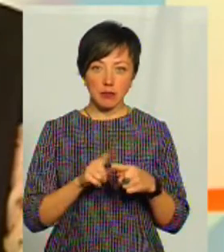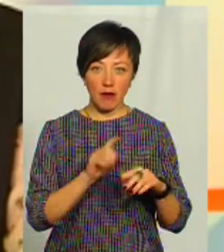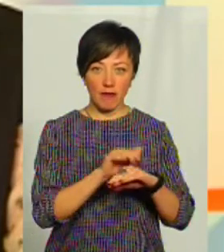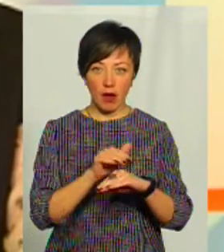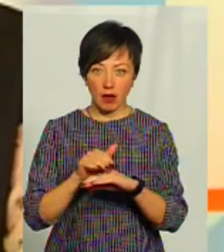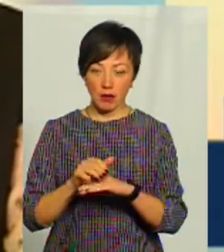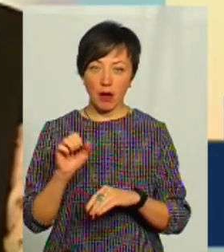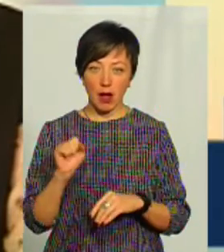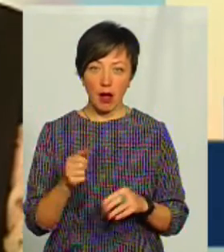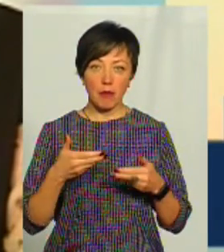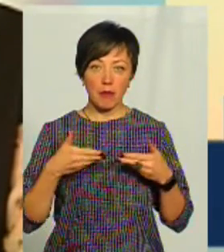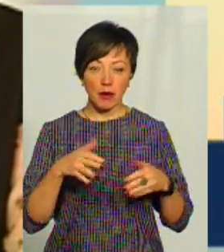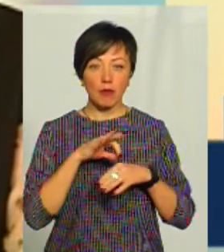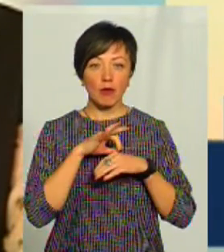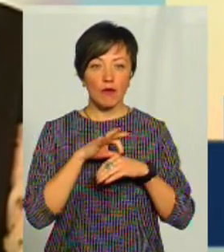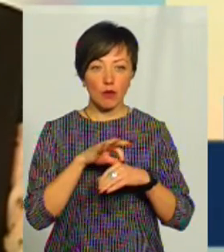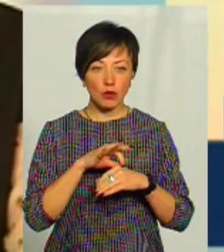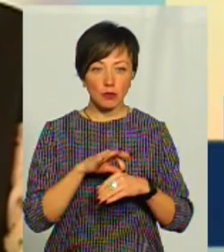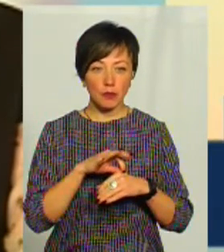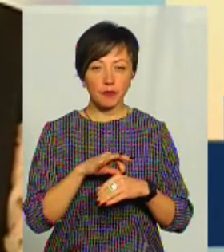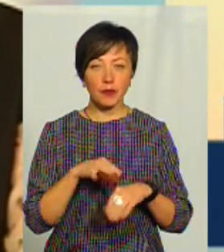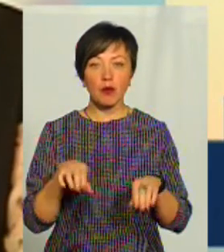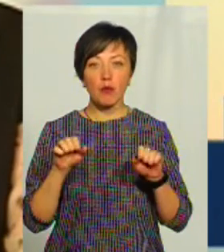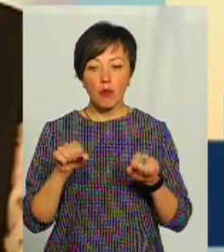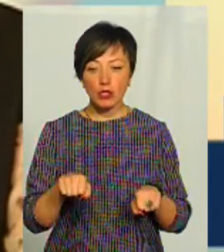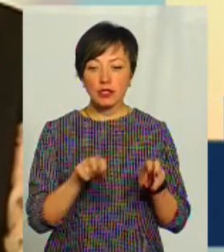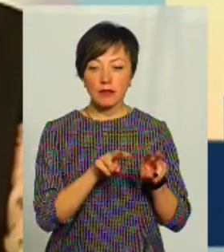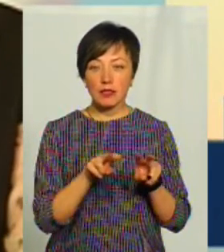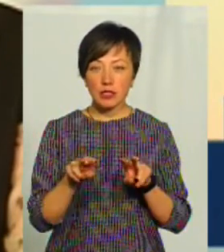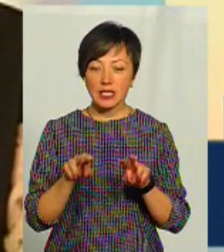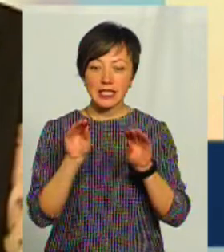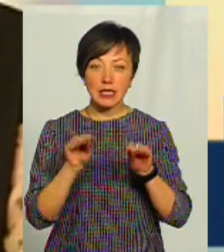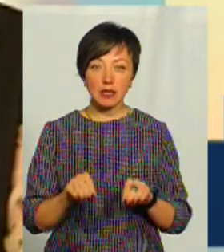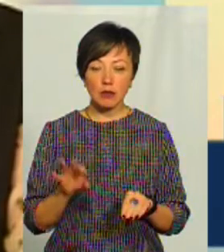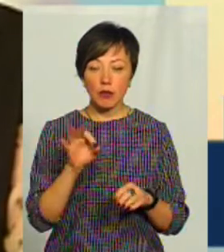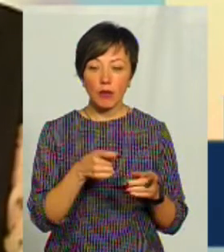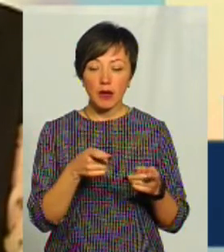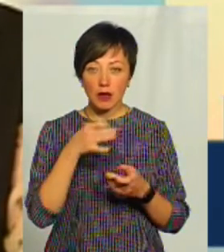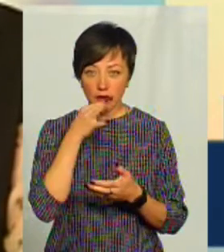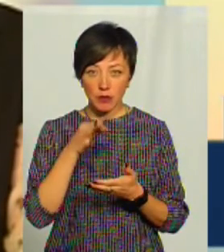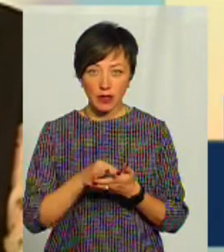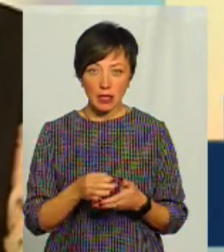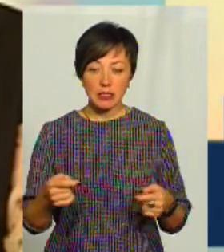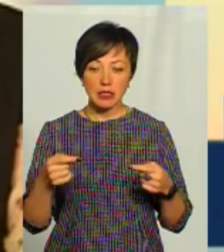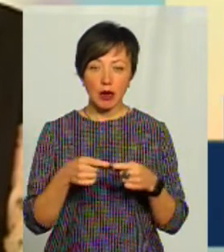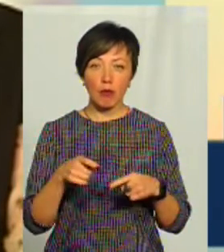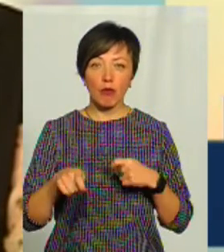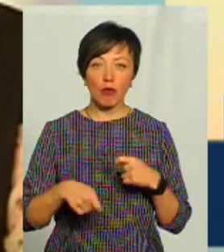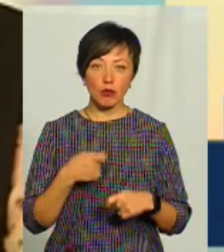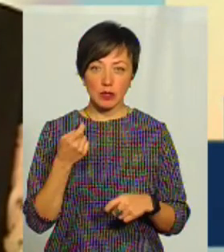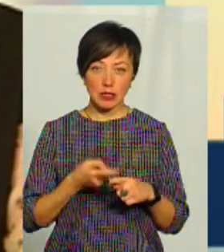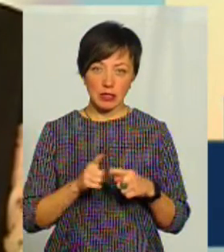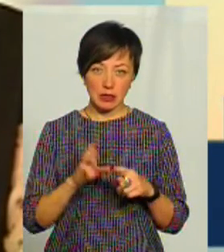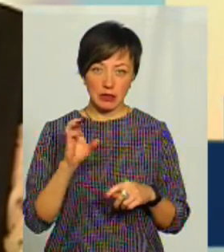даними фактами. А ми проводимо, можна відстежити статистику щодо притягнення до відповідальності саме правопорушників